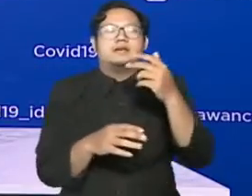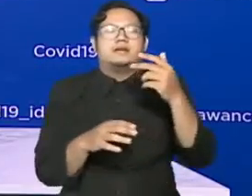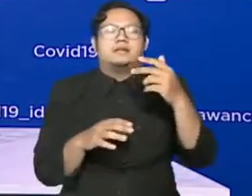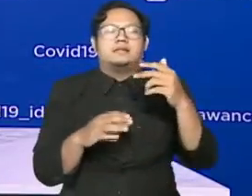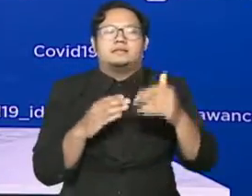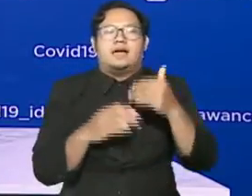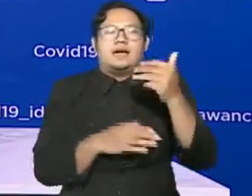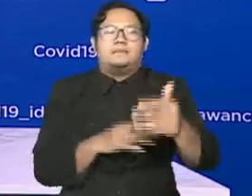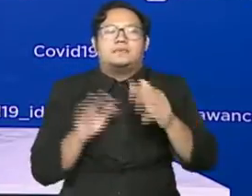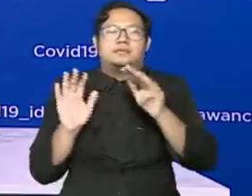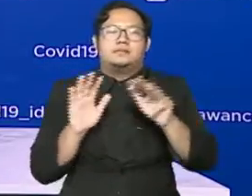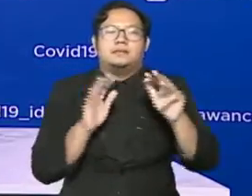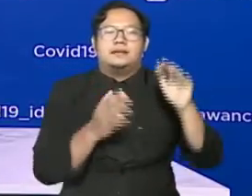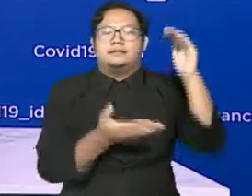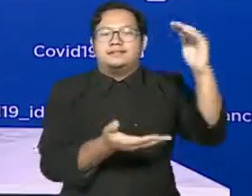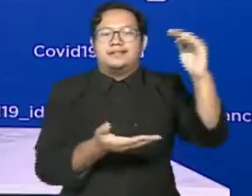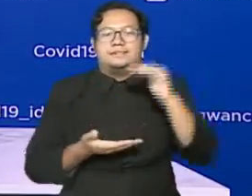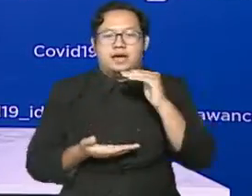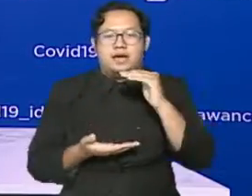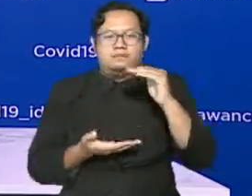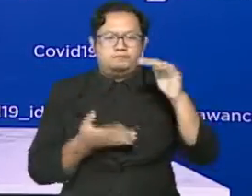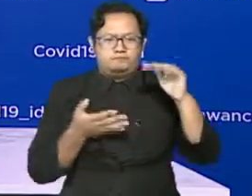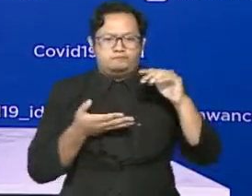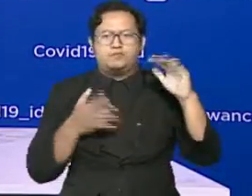ke-99 berupa